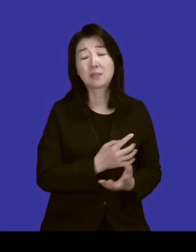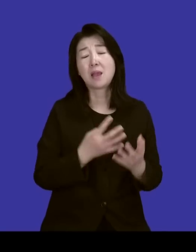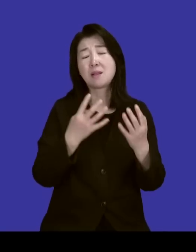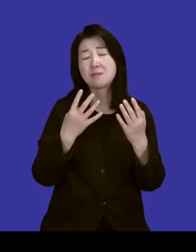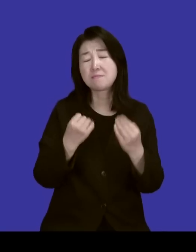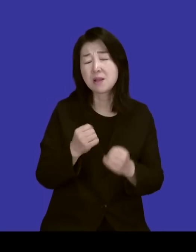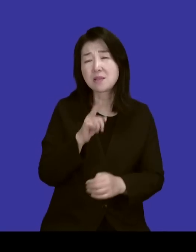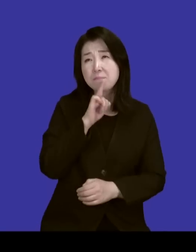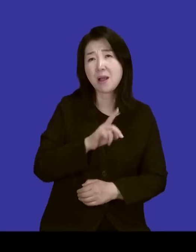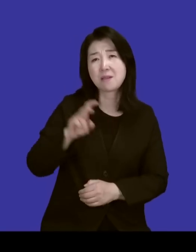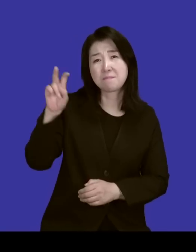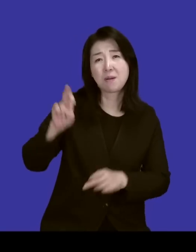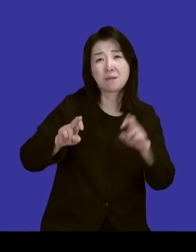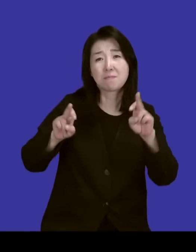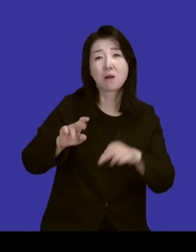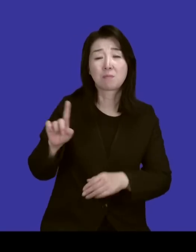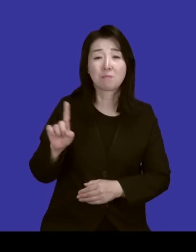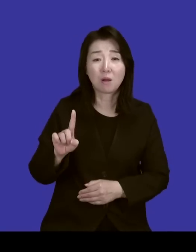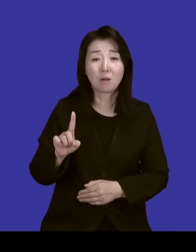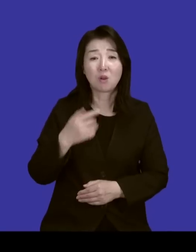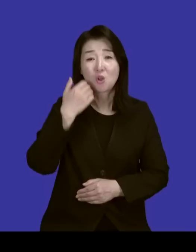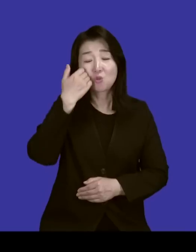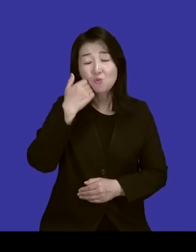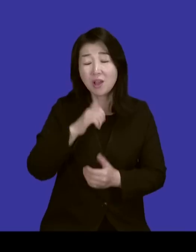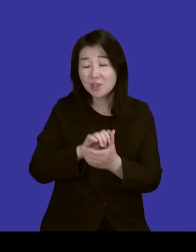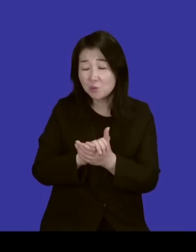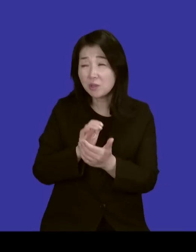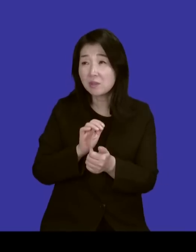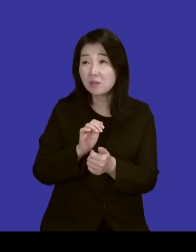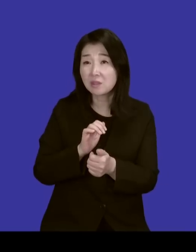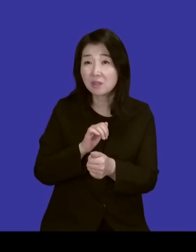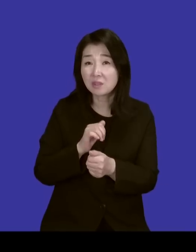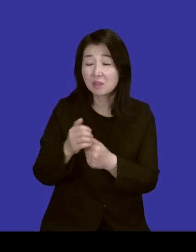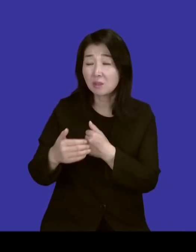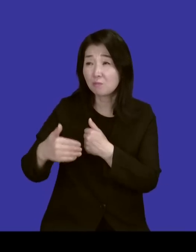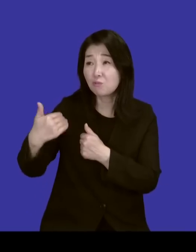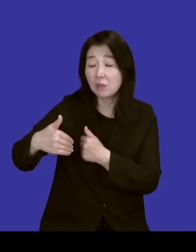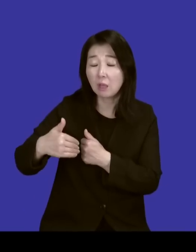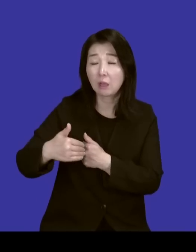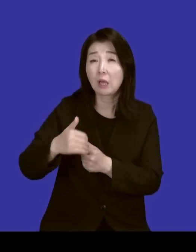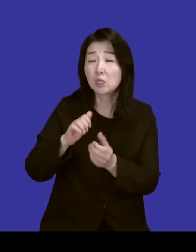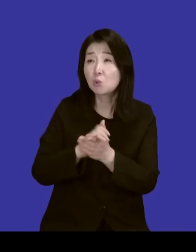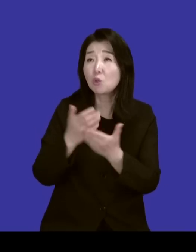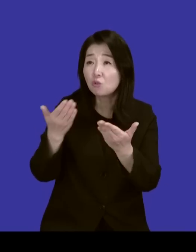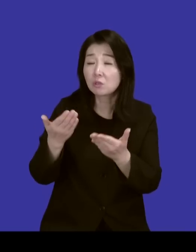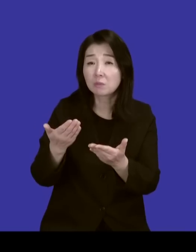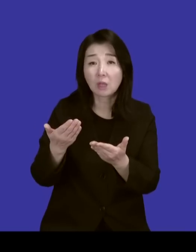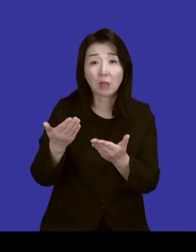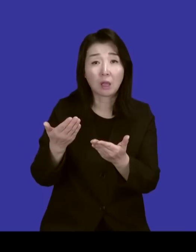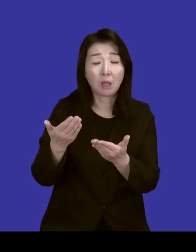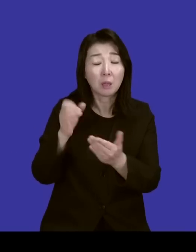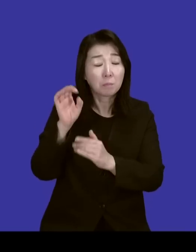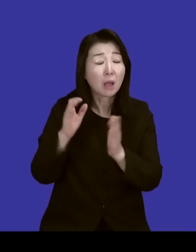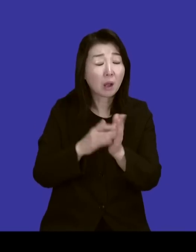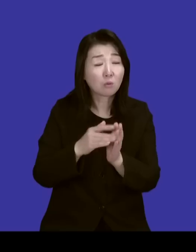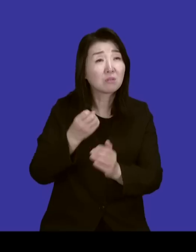남발하는 공수표가 뭐냐면 누가 맞아요, 맞아요. 기도해달라고 예 기도하겠습니다. 맞아요. 그리고 잊어버리잖아요. 맞아요.